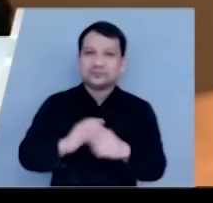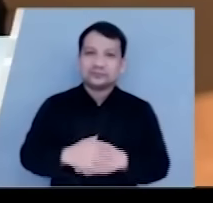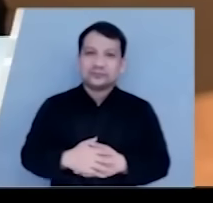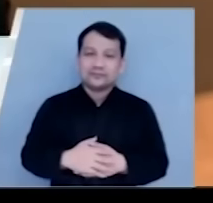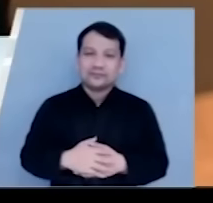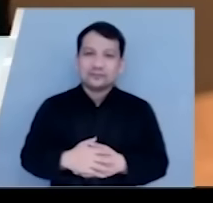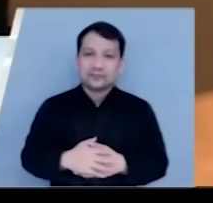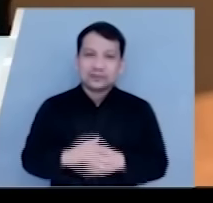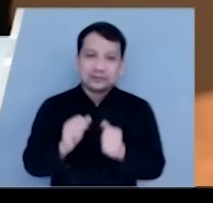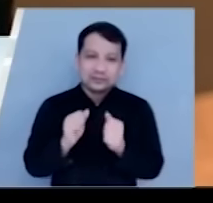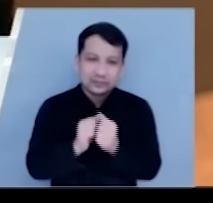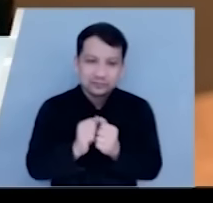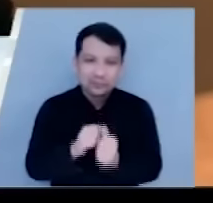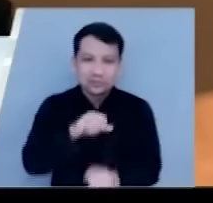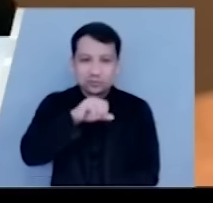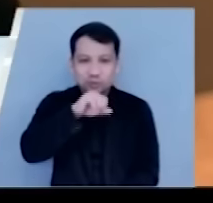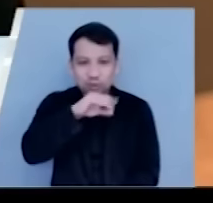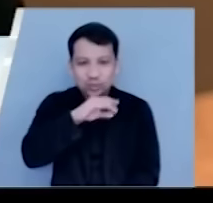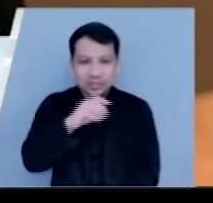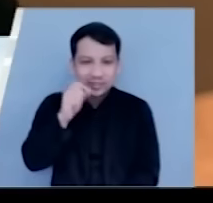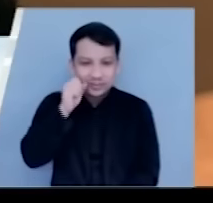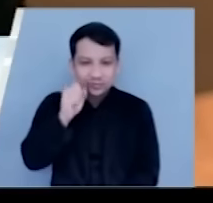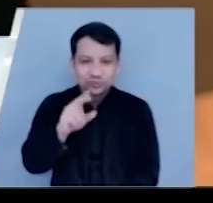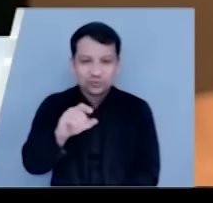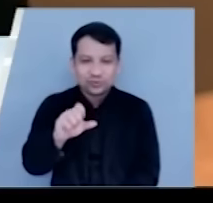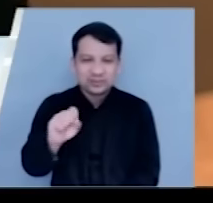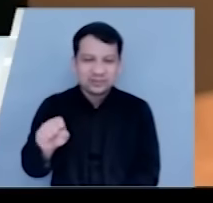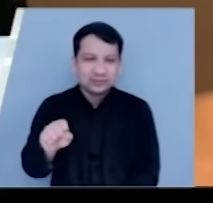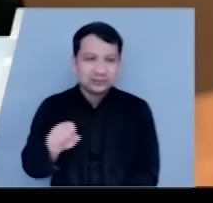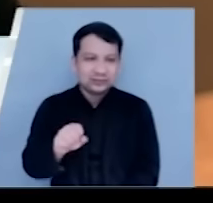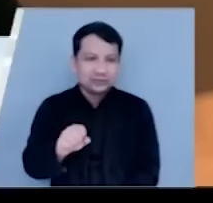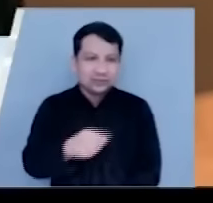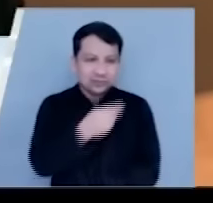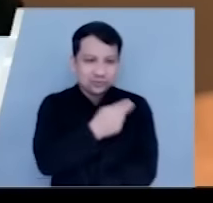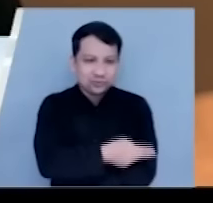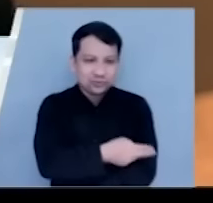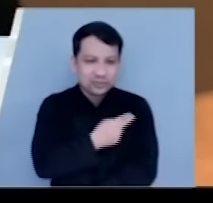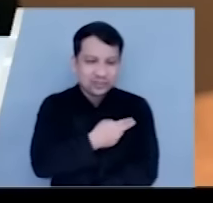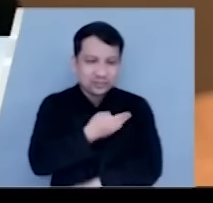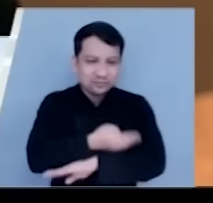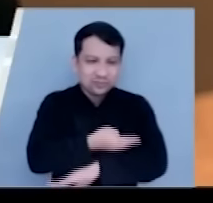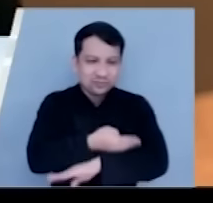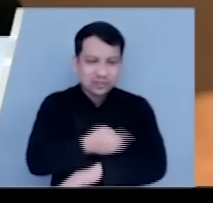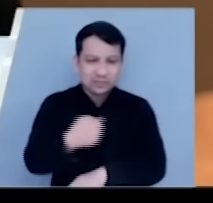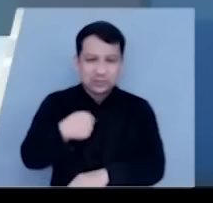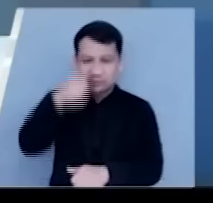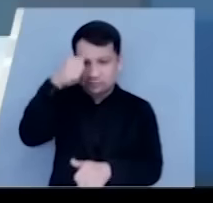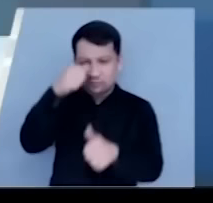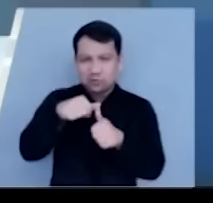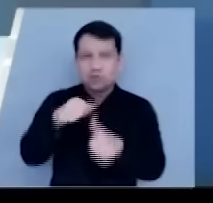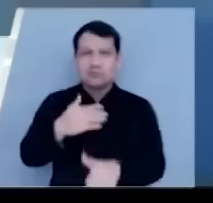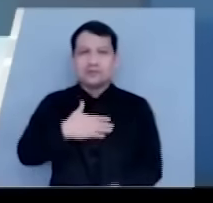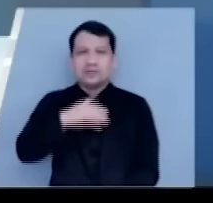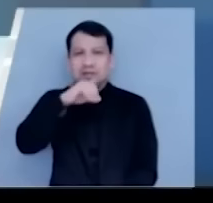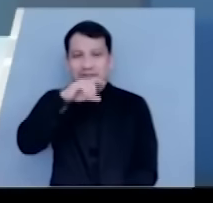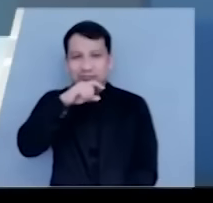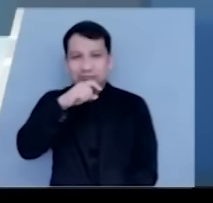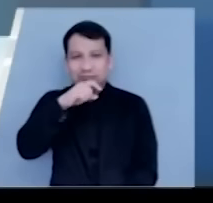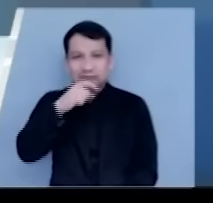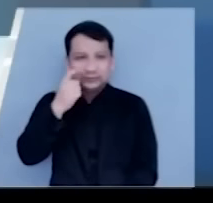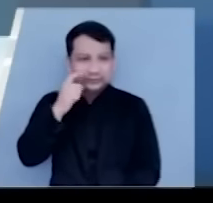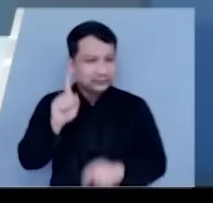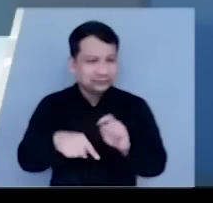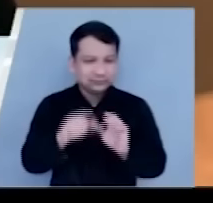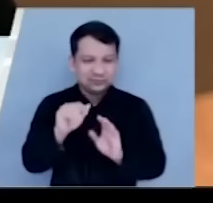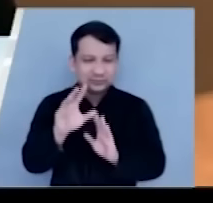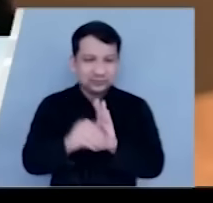Lola Susan na parang nasa hospital bed po siya. Tapos, naalala ko po yung lola ko. Tapos, hindi kami makapag-take po for 15 minutes kasi sobrang